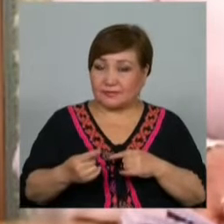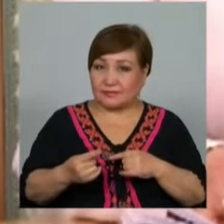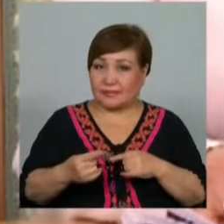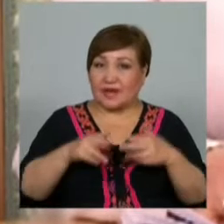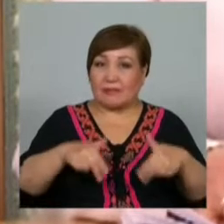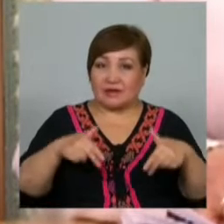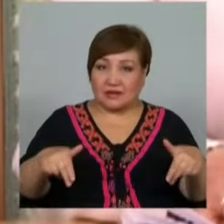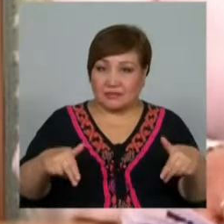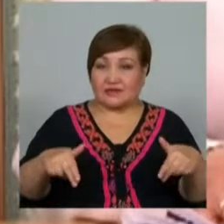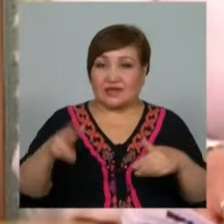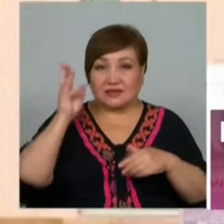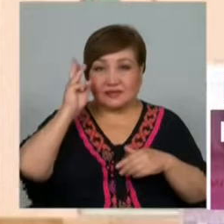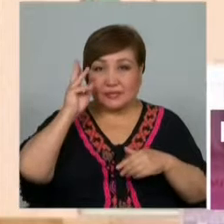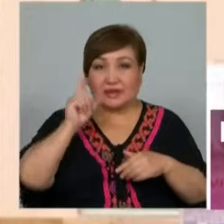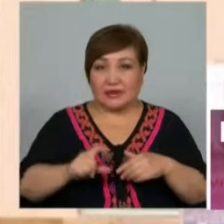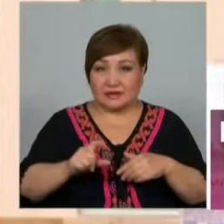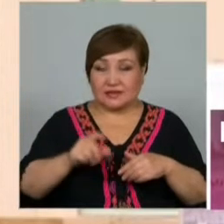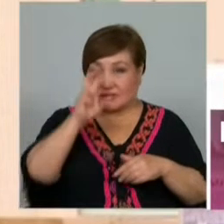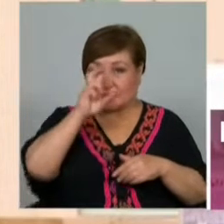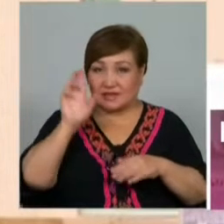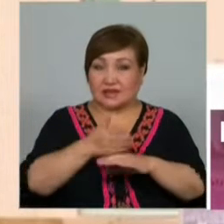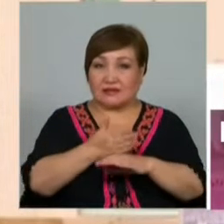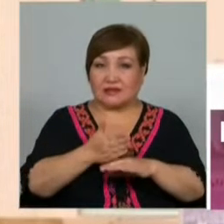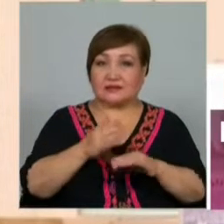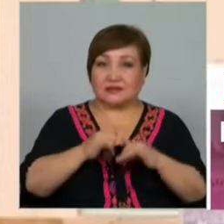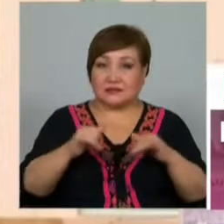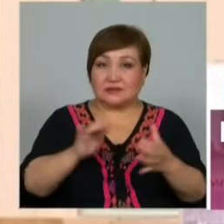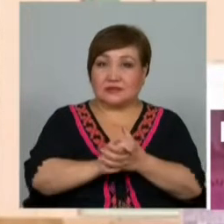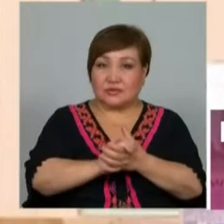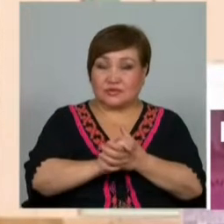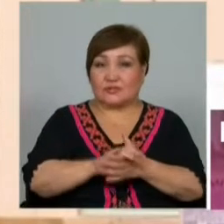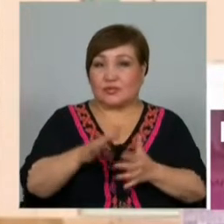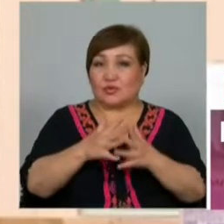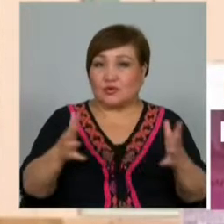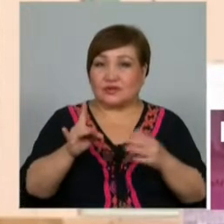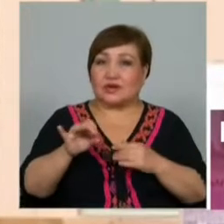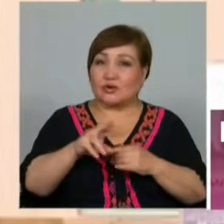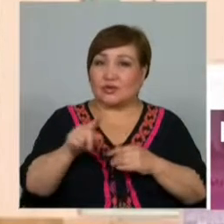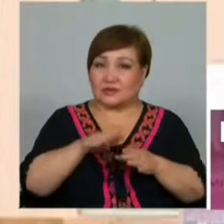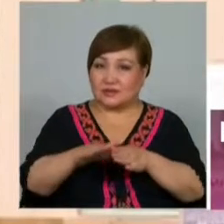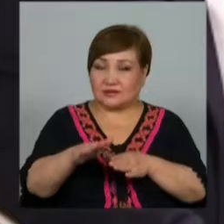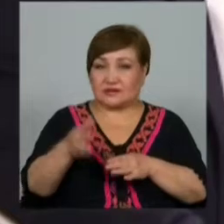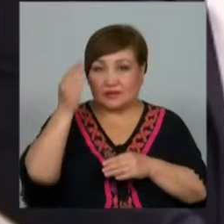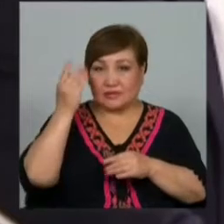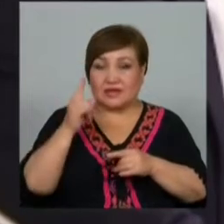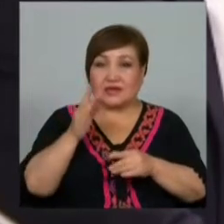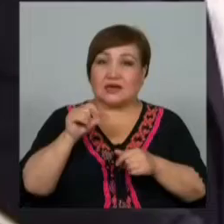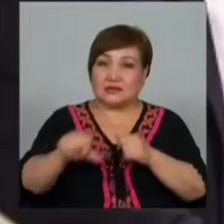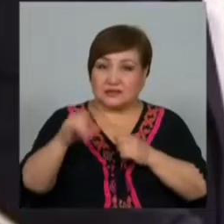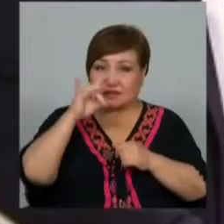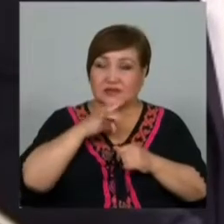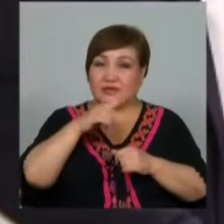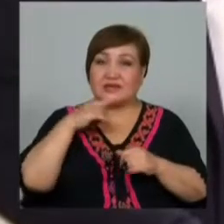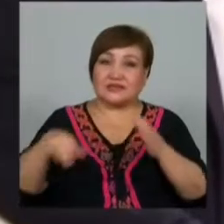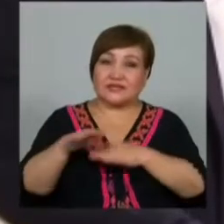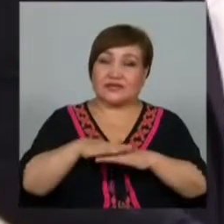Парламенттік дипломатия мемлекет аралық ынтымақтастықты дамытуда үлкен рөл атқарады деп санаймын. Бұл әсіресе Қазақстан мен Ресей Федерациясы арасындағы